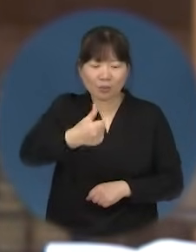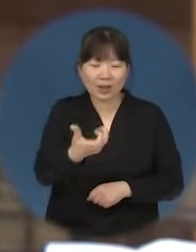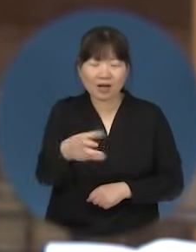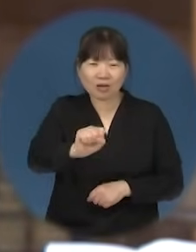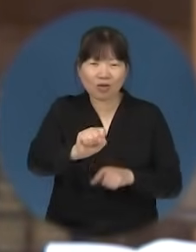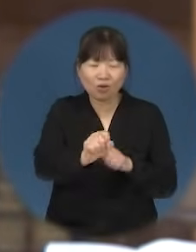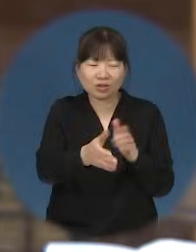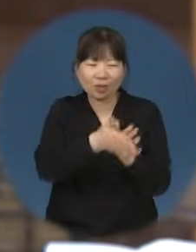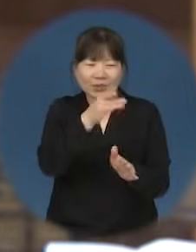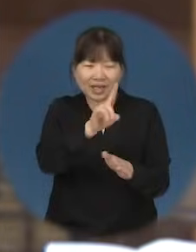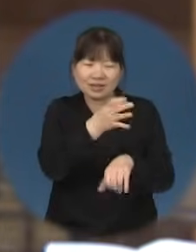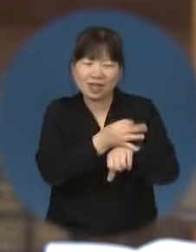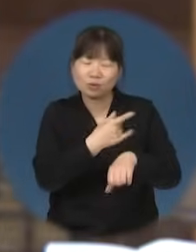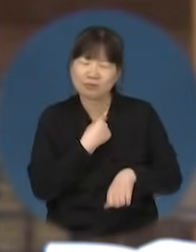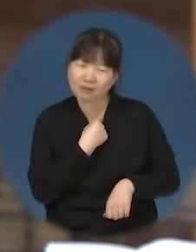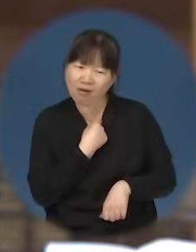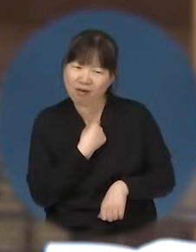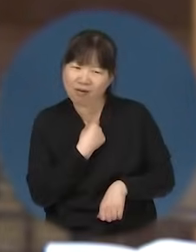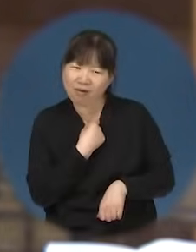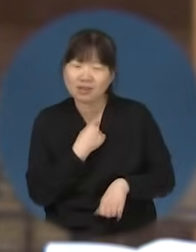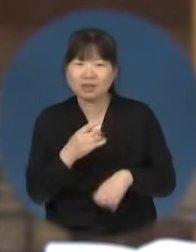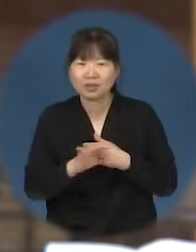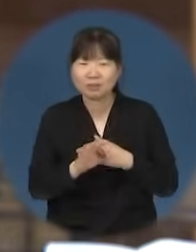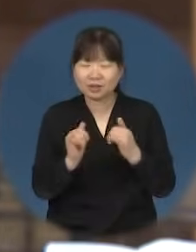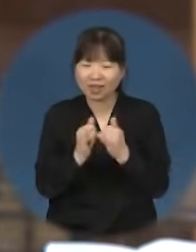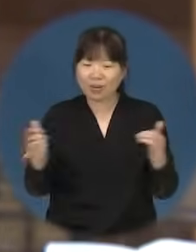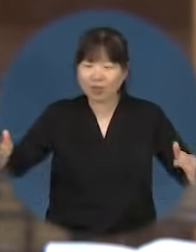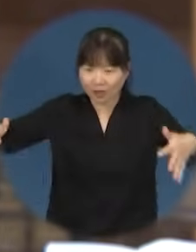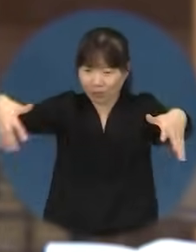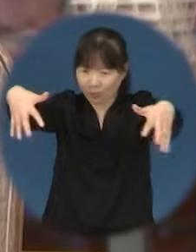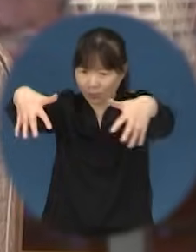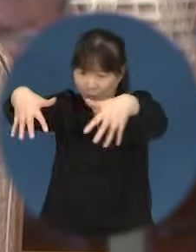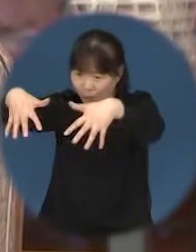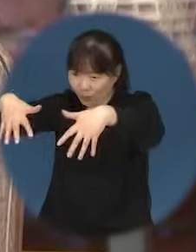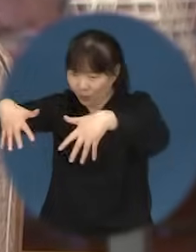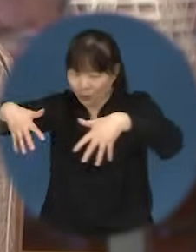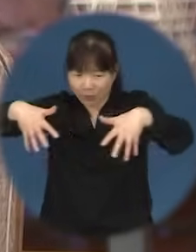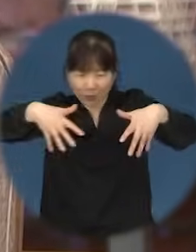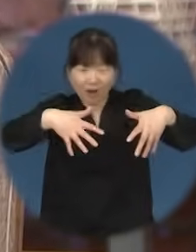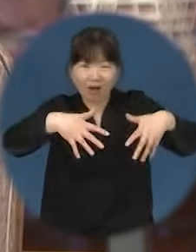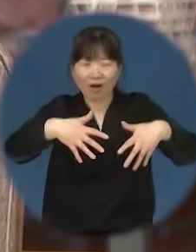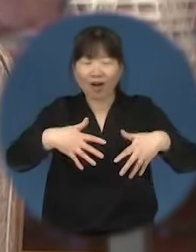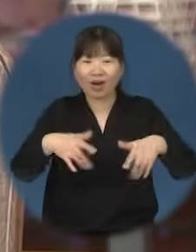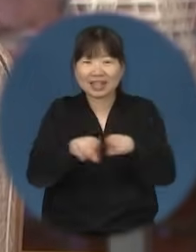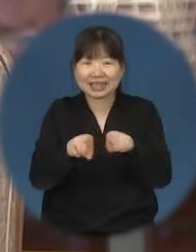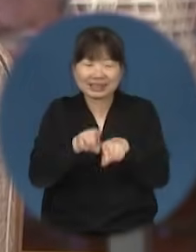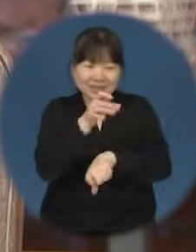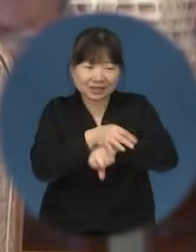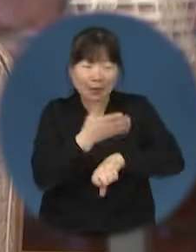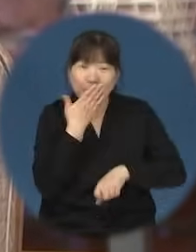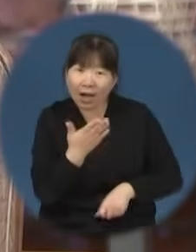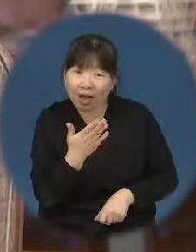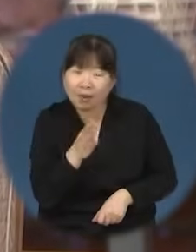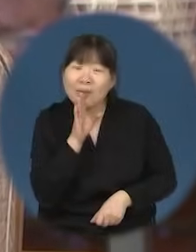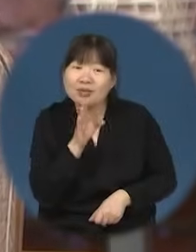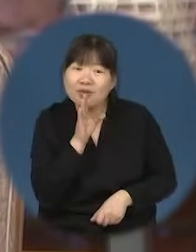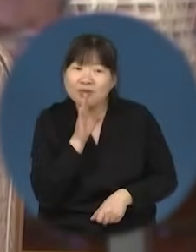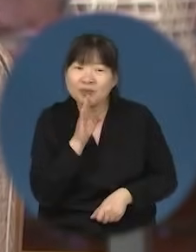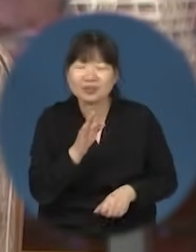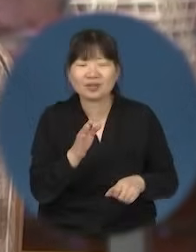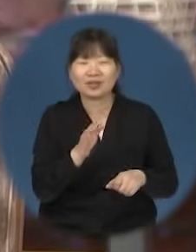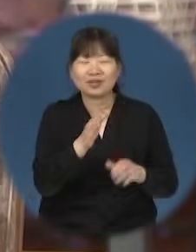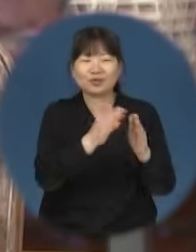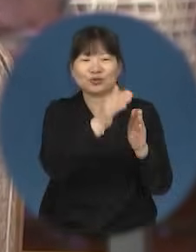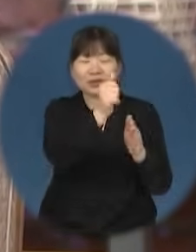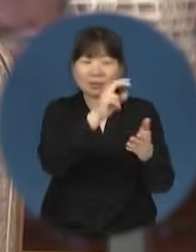들인 게 있으면 예. 자, 사람들 모이세요 하면 살 수 있는 거네요? 그렇게 할 수도 있죠. 그 주인이 판다